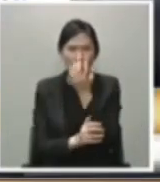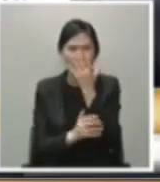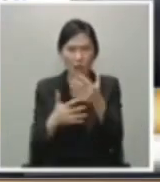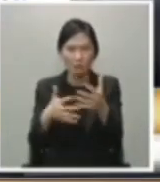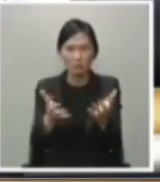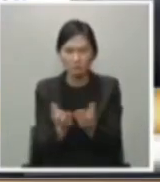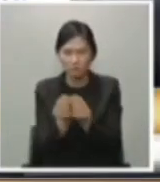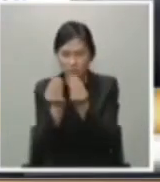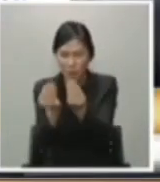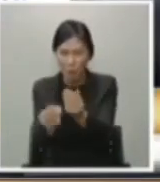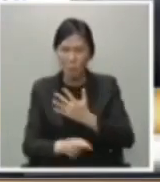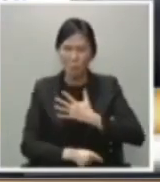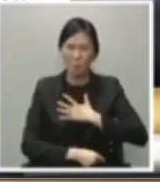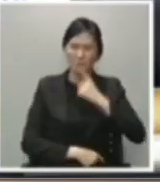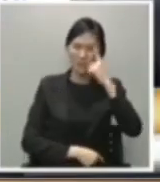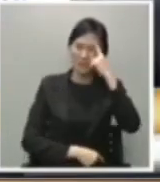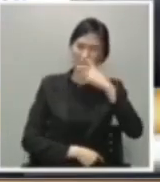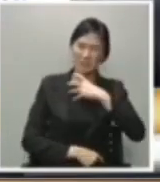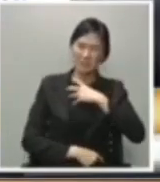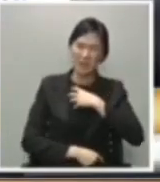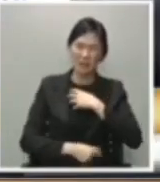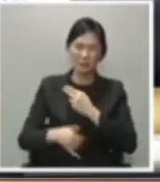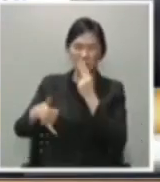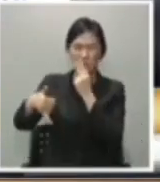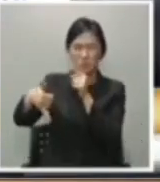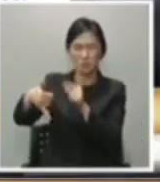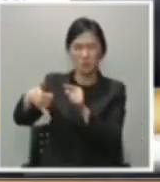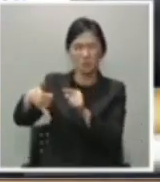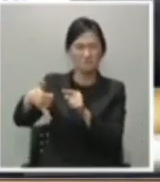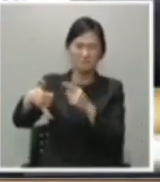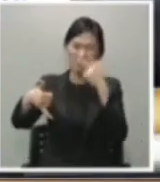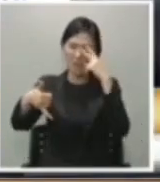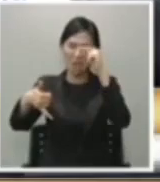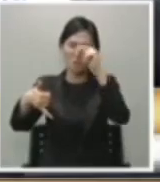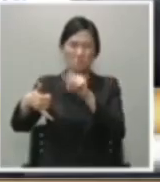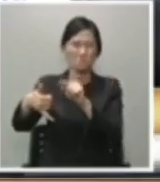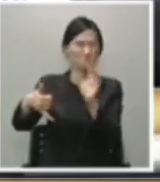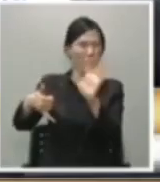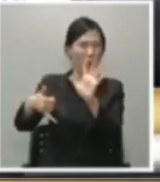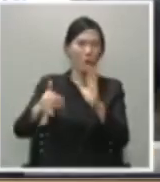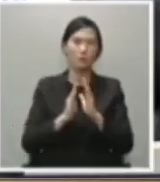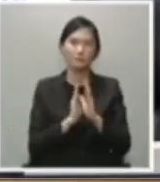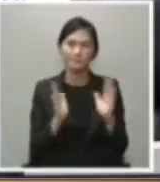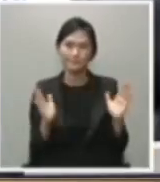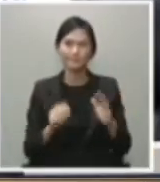างใจท่านเป็นนายกรัฐมนตรีต่อไปนะครับขอขอบคุณครับท่านประธานครับ